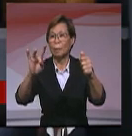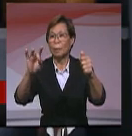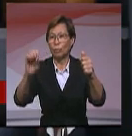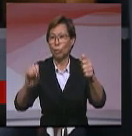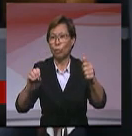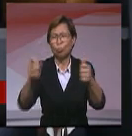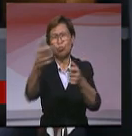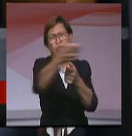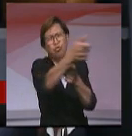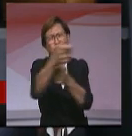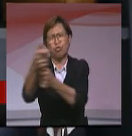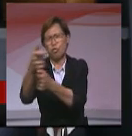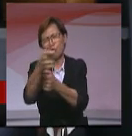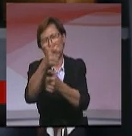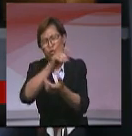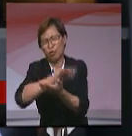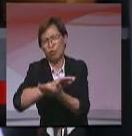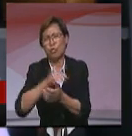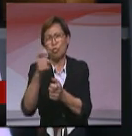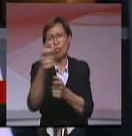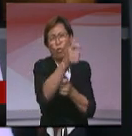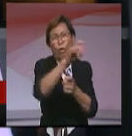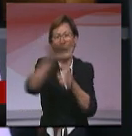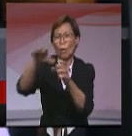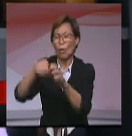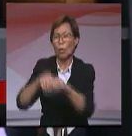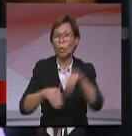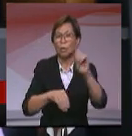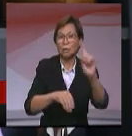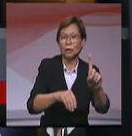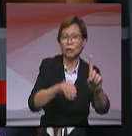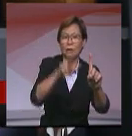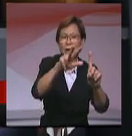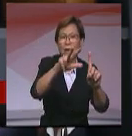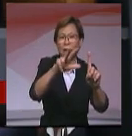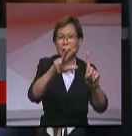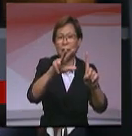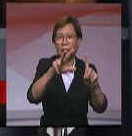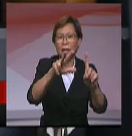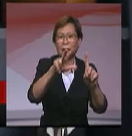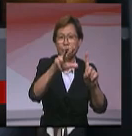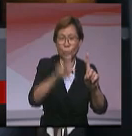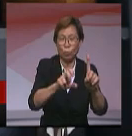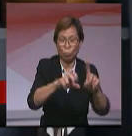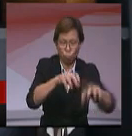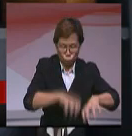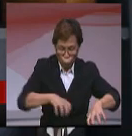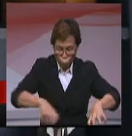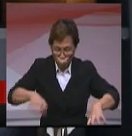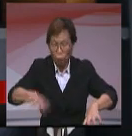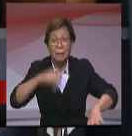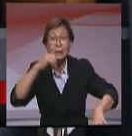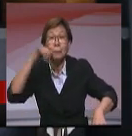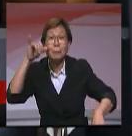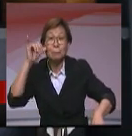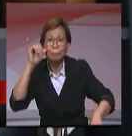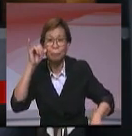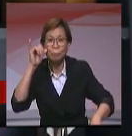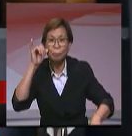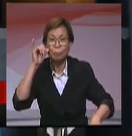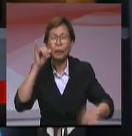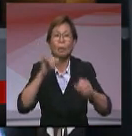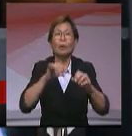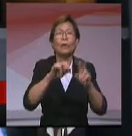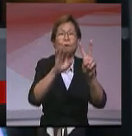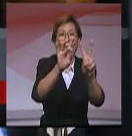10,380 operasi sanitasi yang merangkumi 135 zon. Semalam,